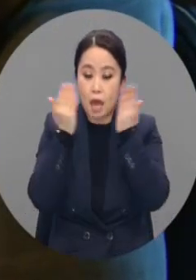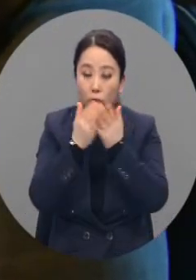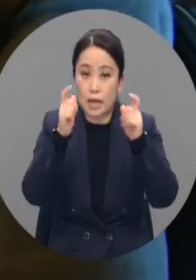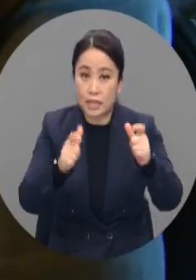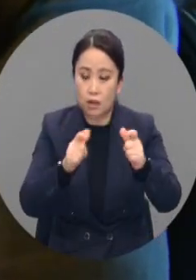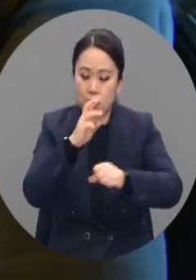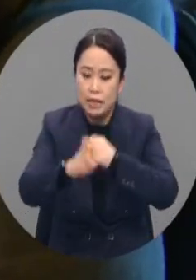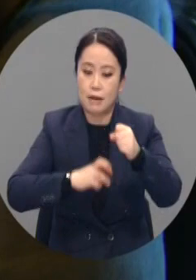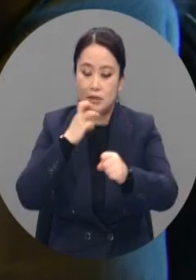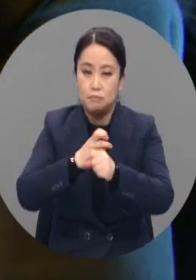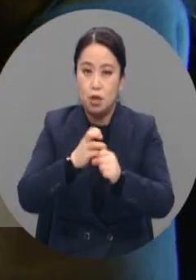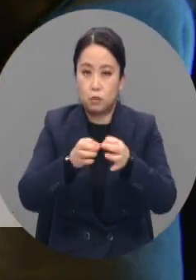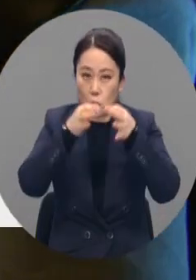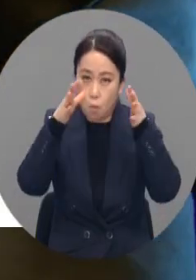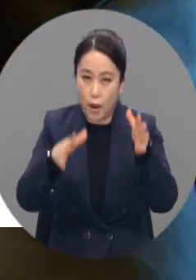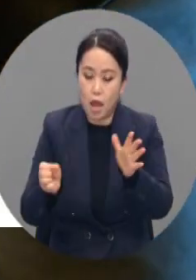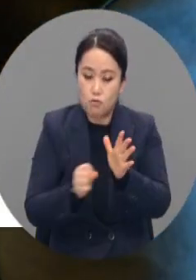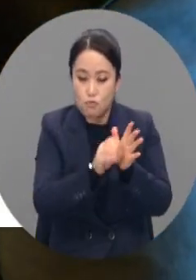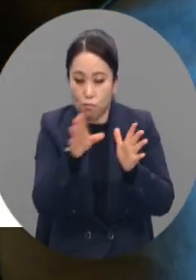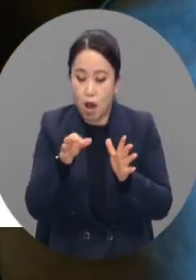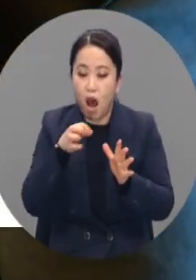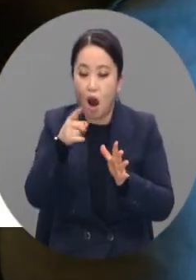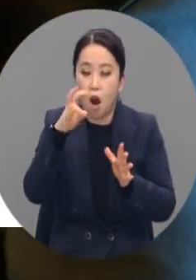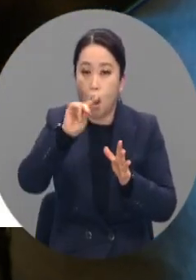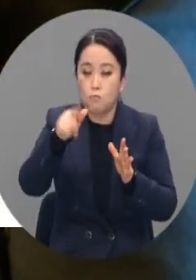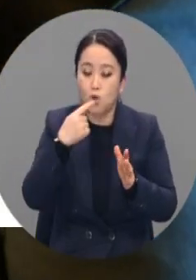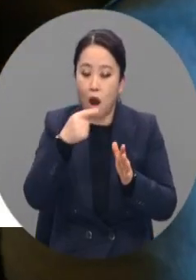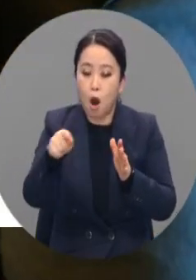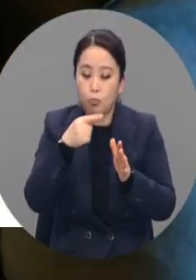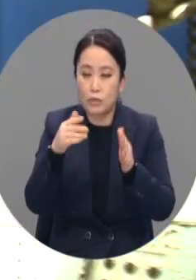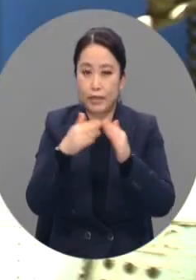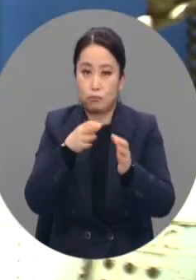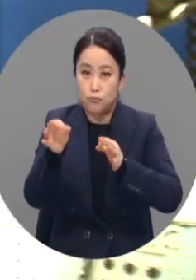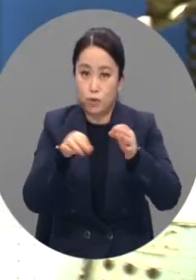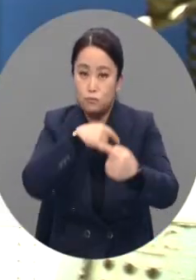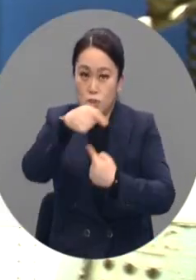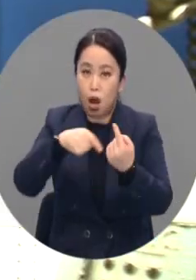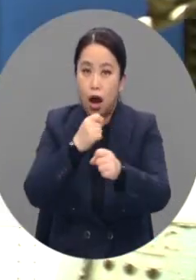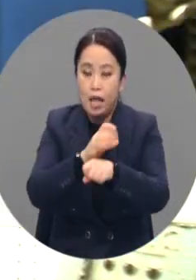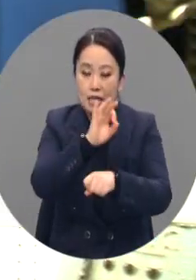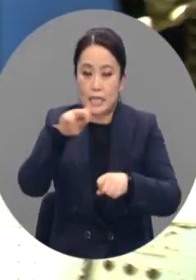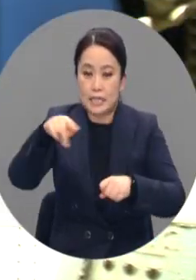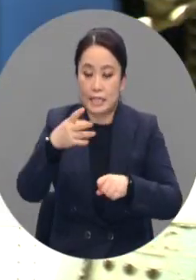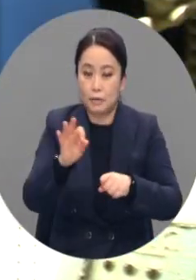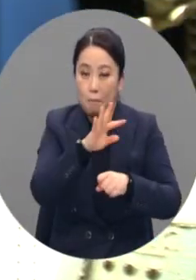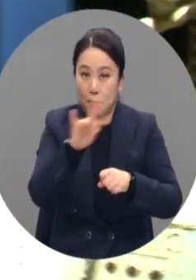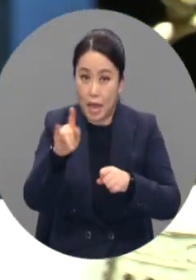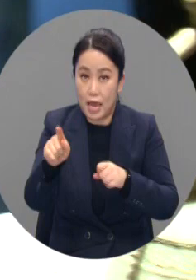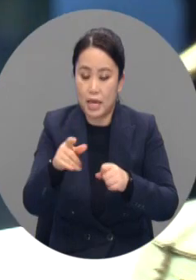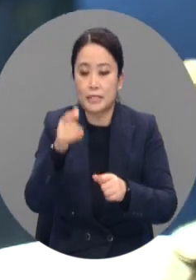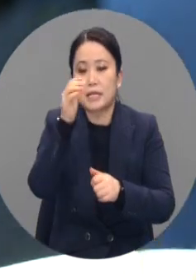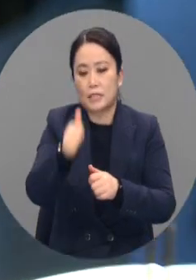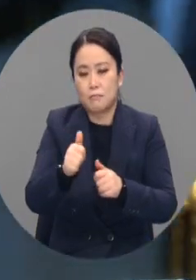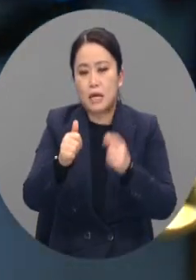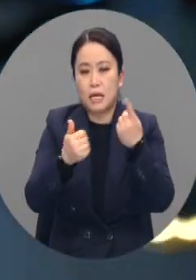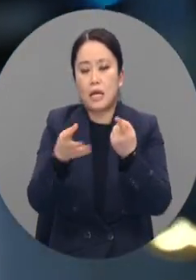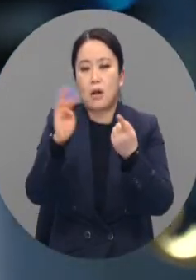해운대에서 30년 가까이 유명 어묵집을 운영한 이승배 사장님은 1억 5천만 원, 큰 돈을